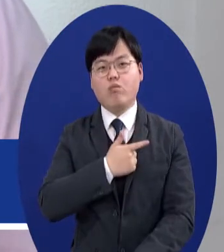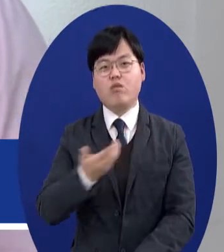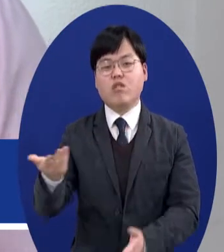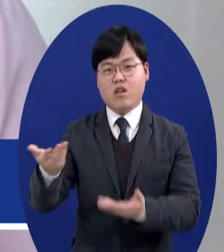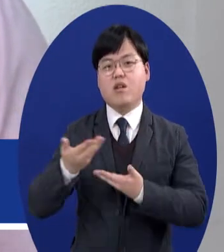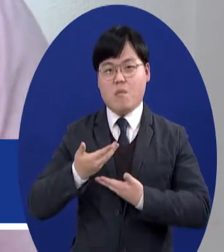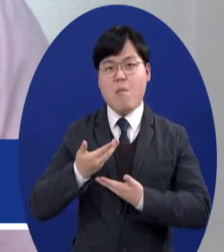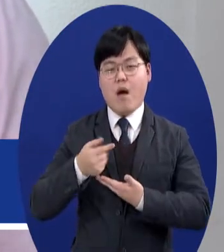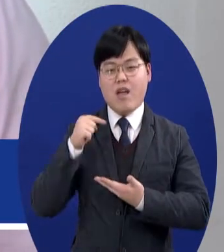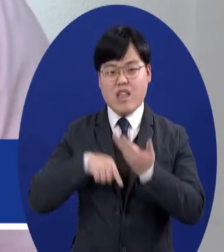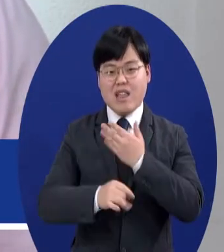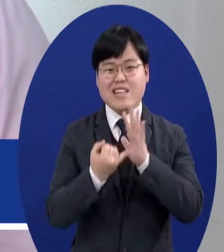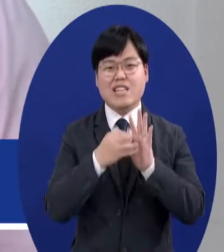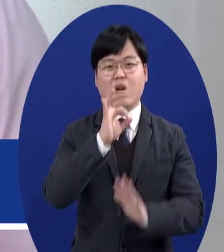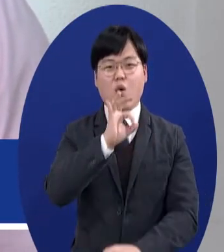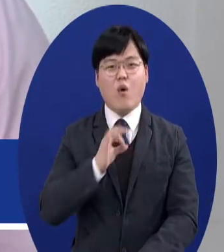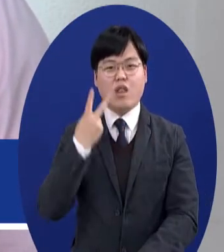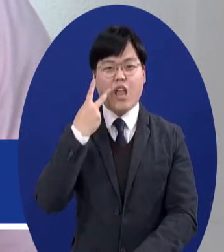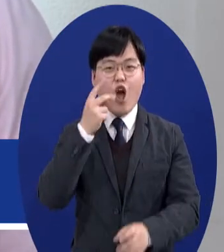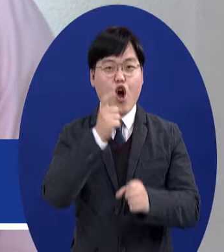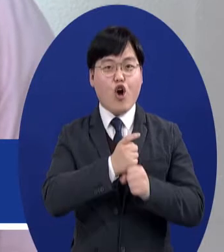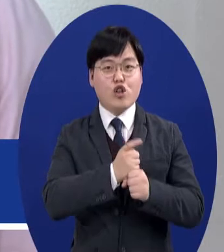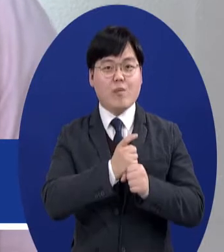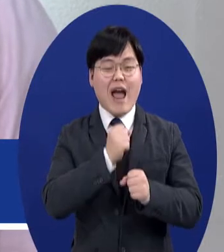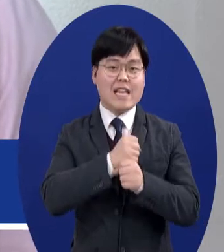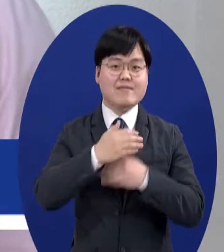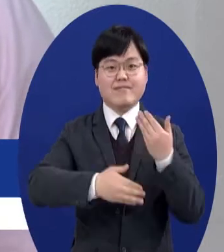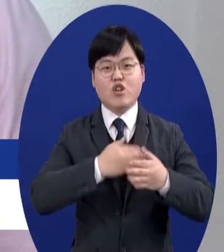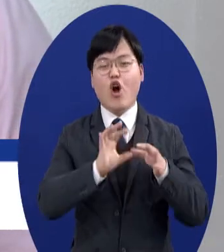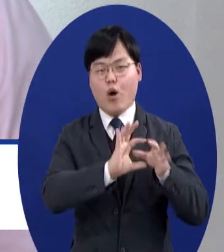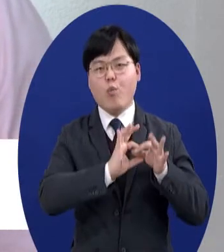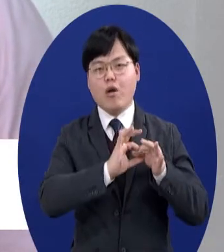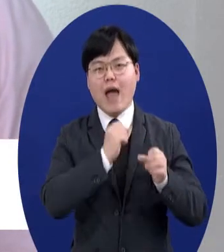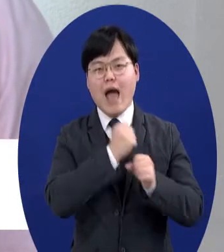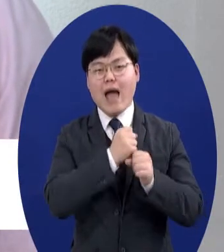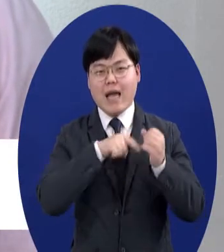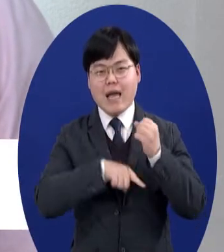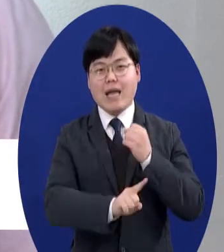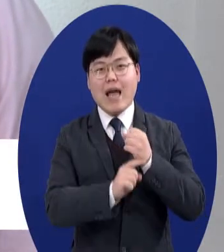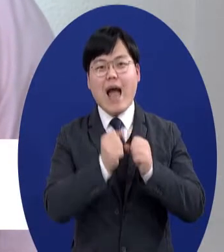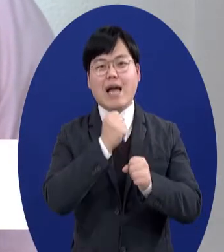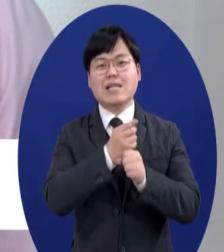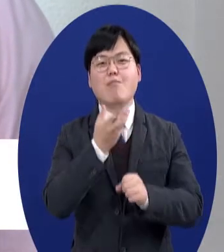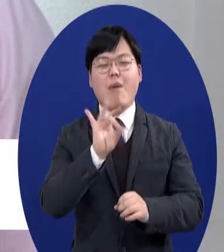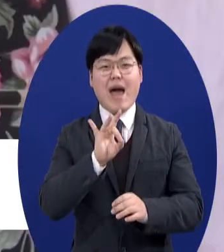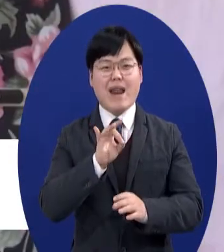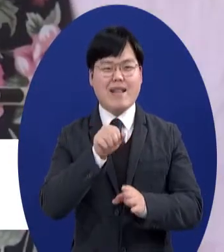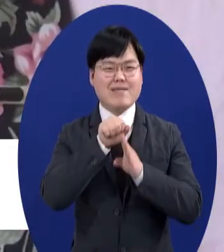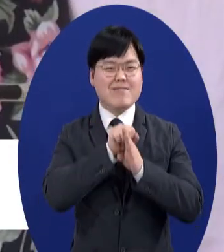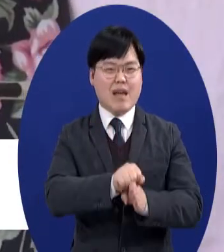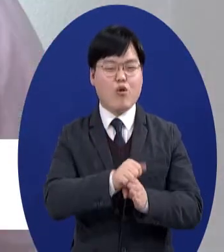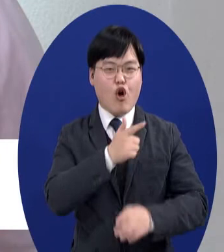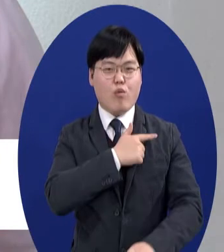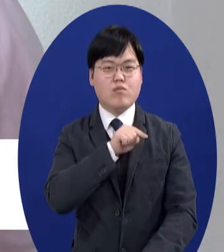комисс. За тэрний 60% нь хөдөлмөрлөх зөвхөн хөдөлмөрлөх хэрэгтэй холбоотой гомдол. За тэрний бас нөлөөдгөөг нь ажлын байрны дарамттай холбоотой гомдол байгаа.